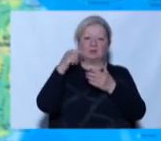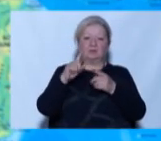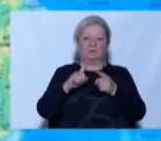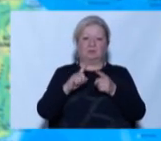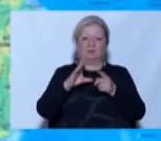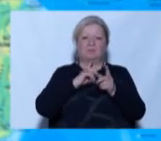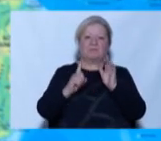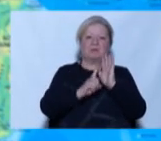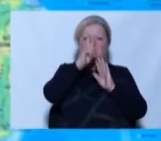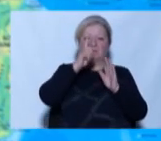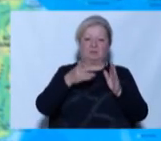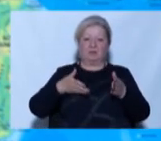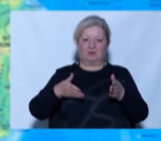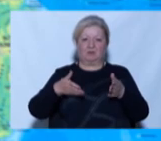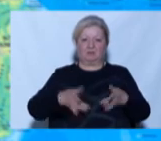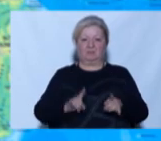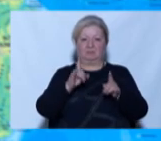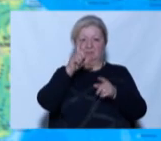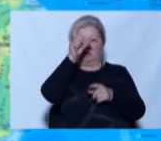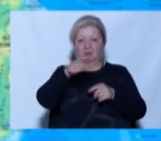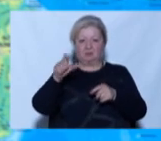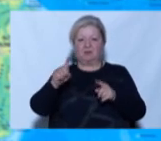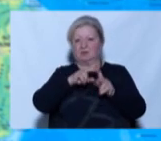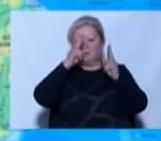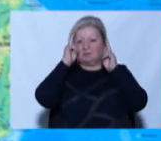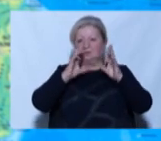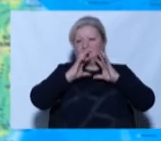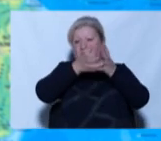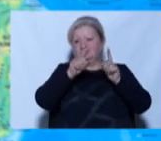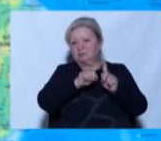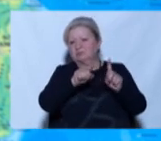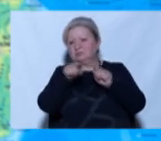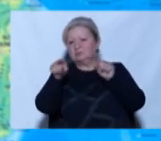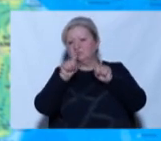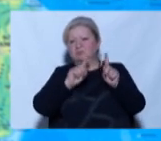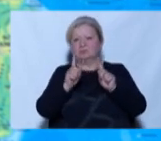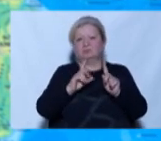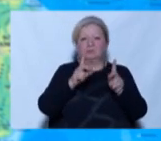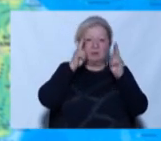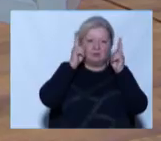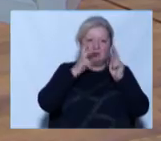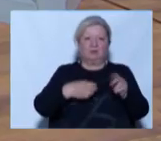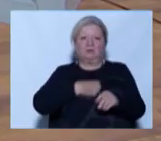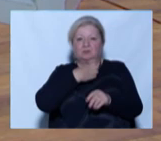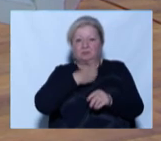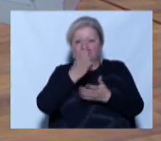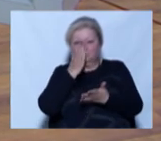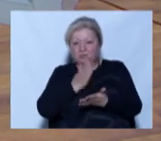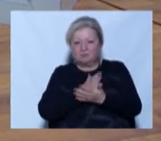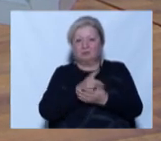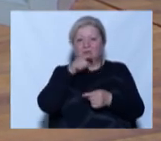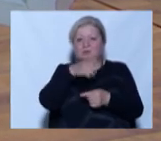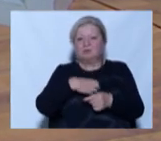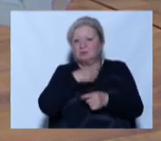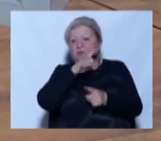რომელიც სამყაროში იდგა, რომელიც არ იცნობდა სამყაროს, რომელსაც შიშიც ჰქონდა და ამ შიშმა მას ინტერესი